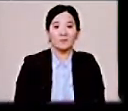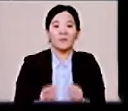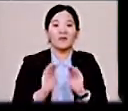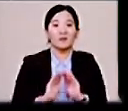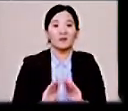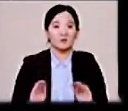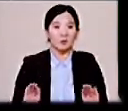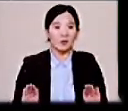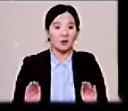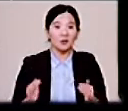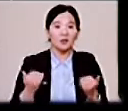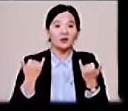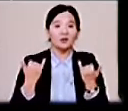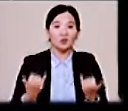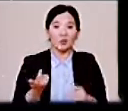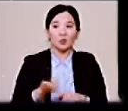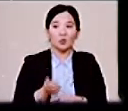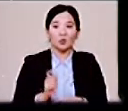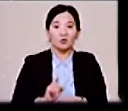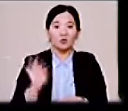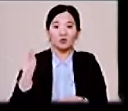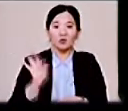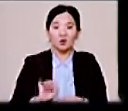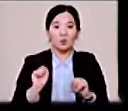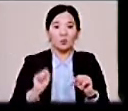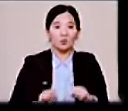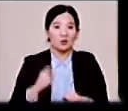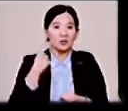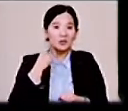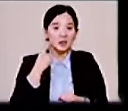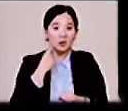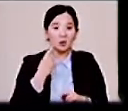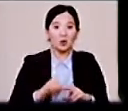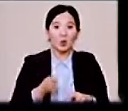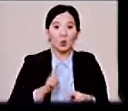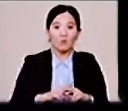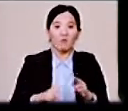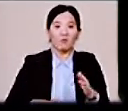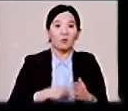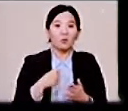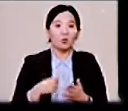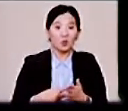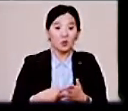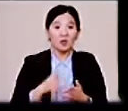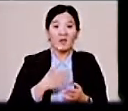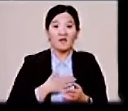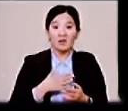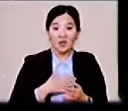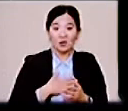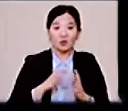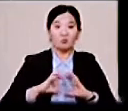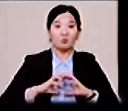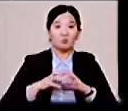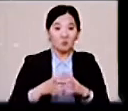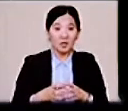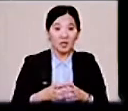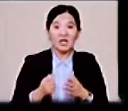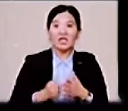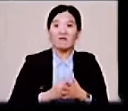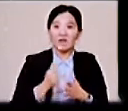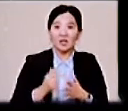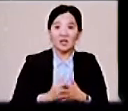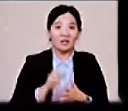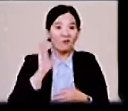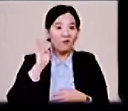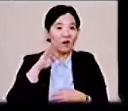Ребят, сейчас мы очень часто можем слышать такой вопрос. В нашем мире не хватает